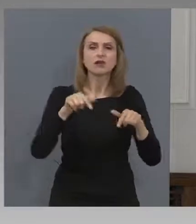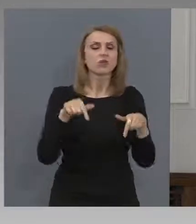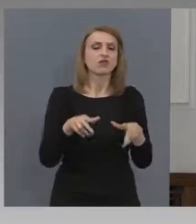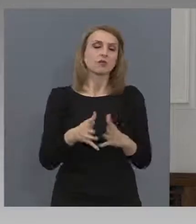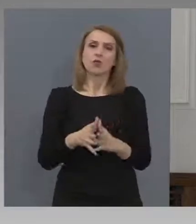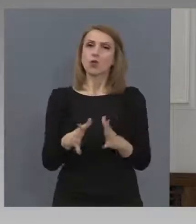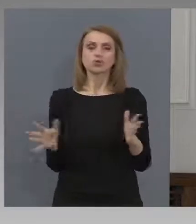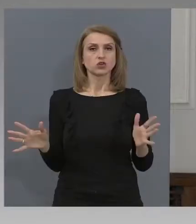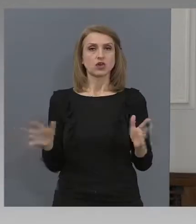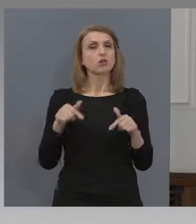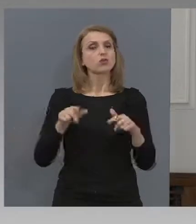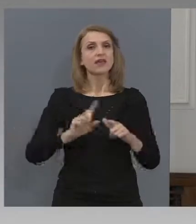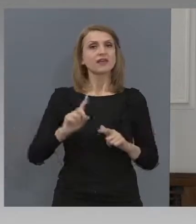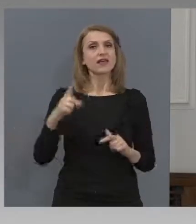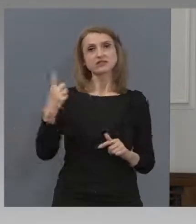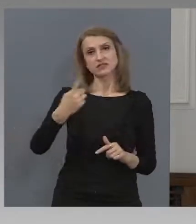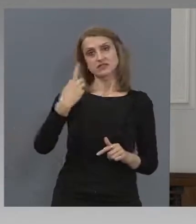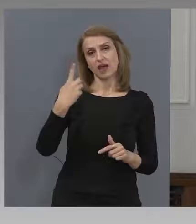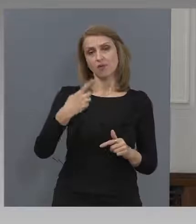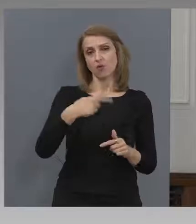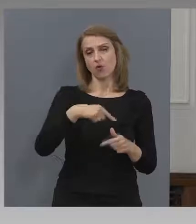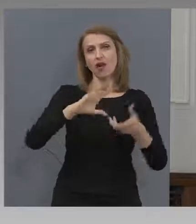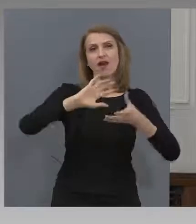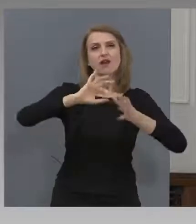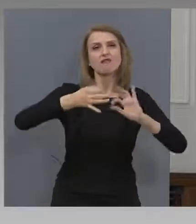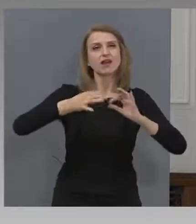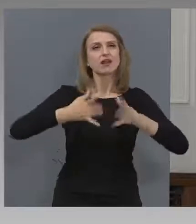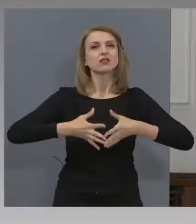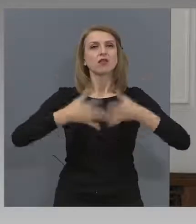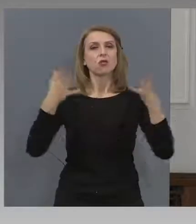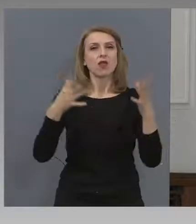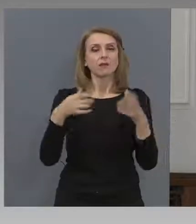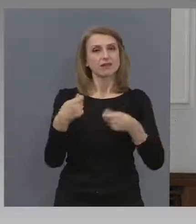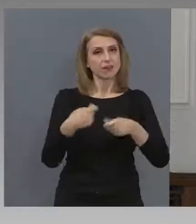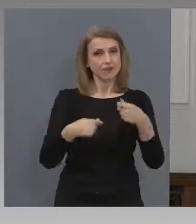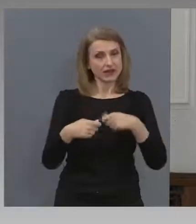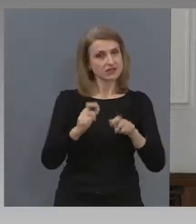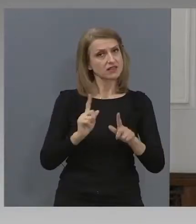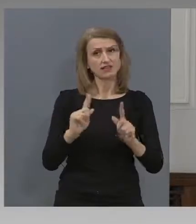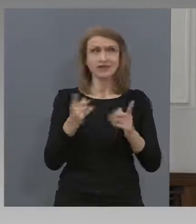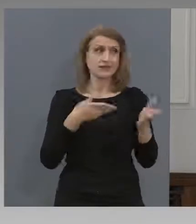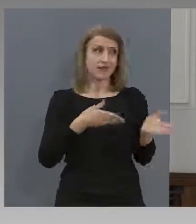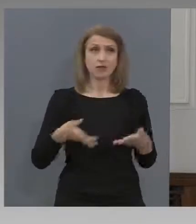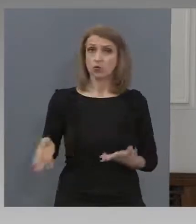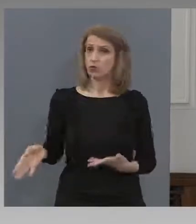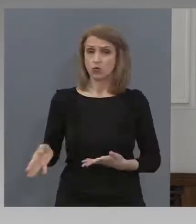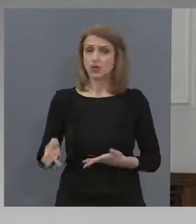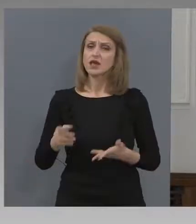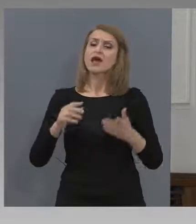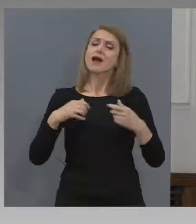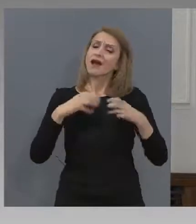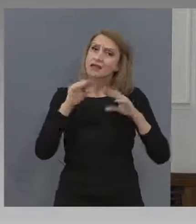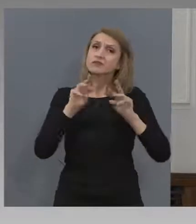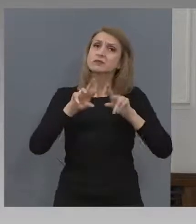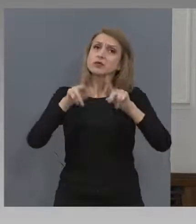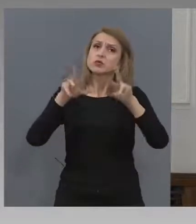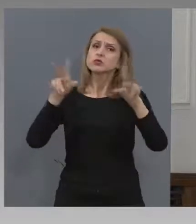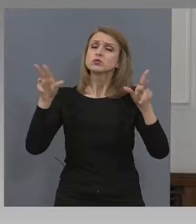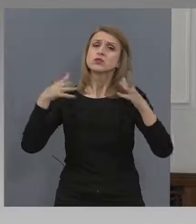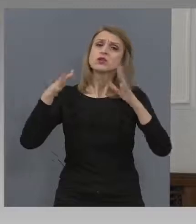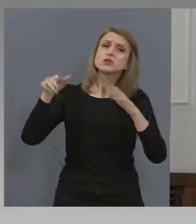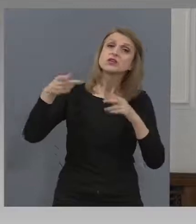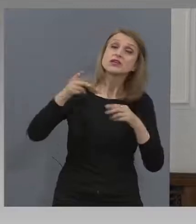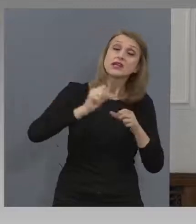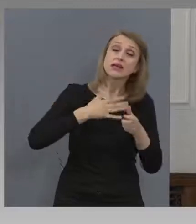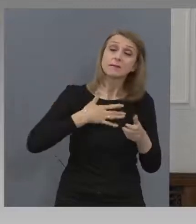само веригите, чието сдружение в момента е тук, например. Казвам го, че обхвата е доста